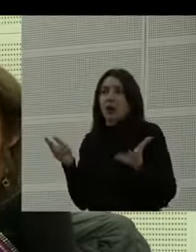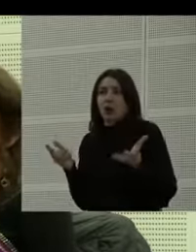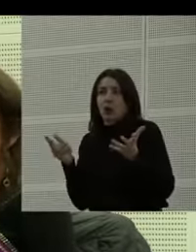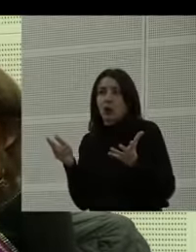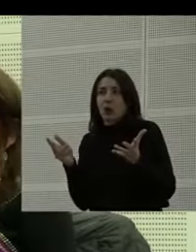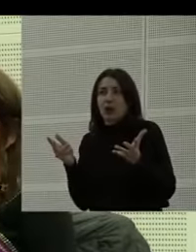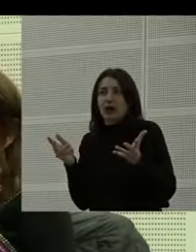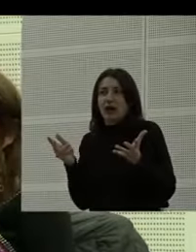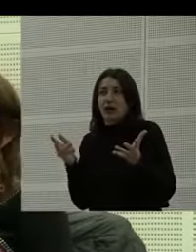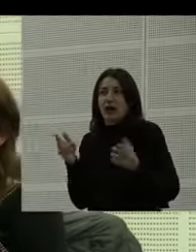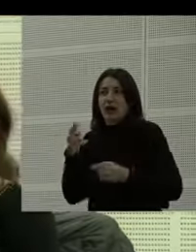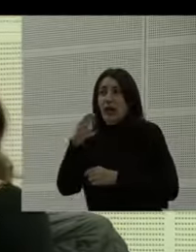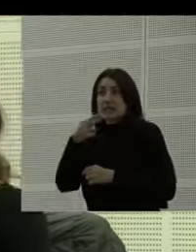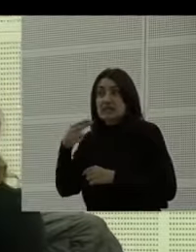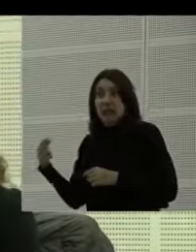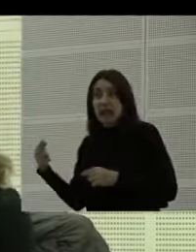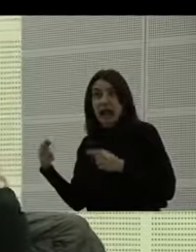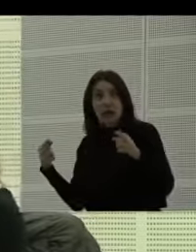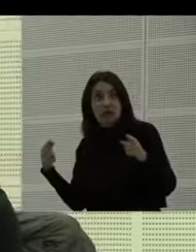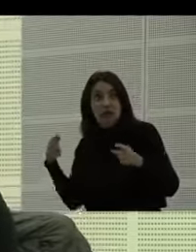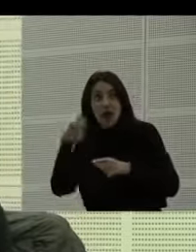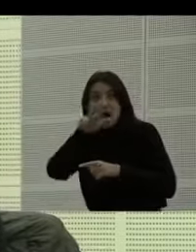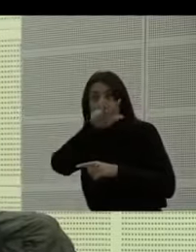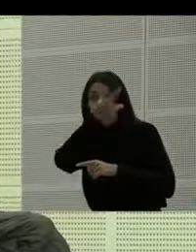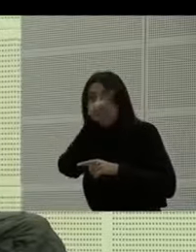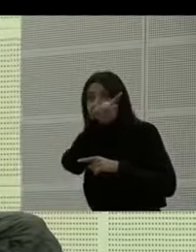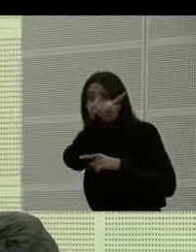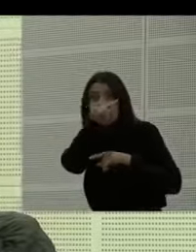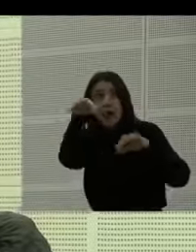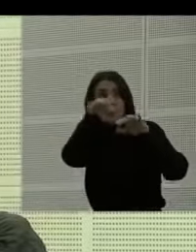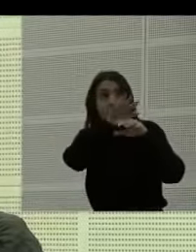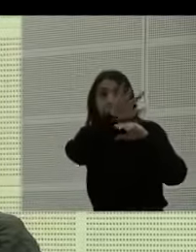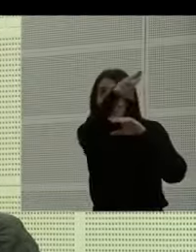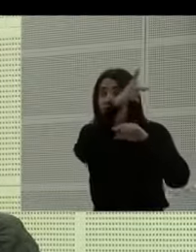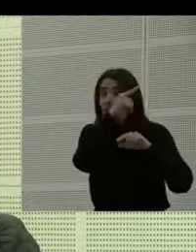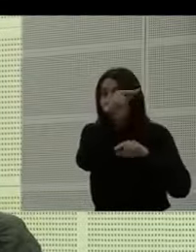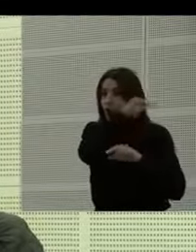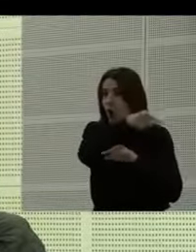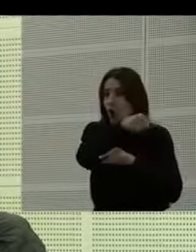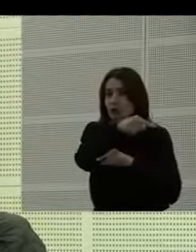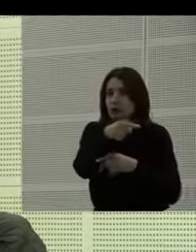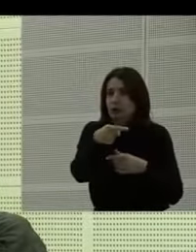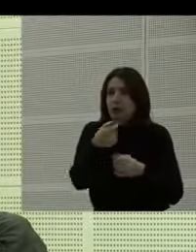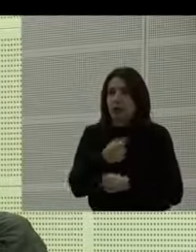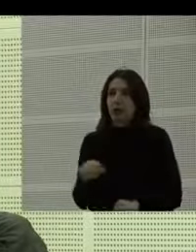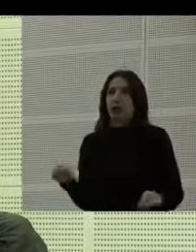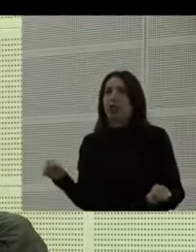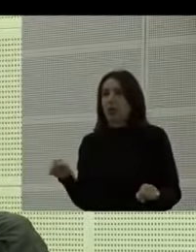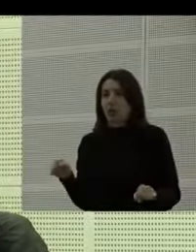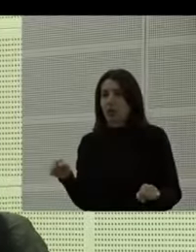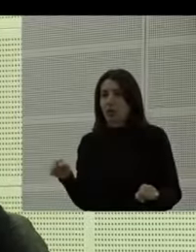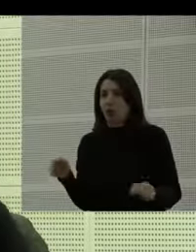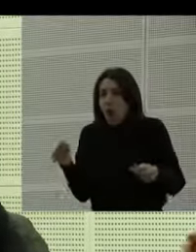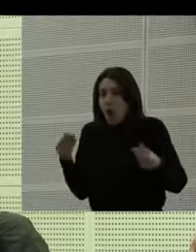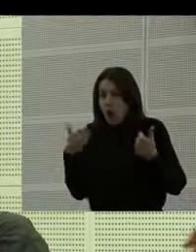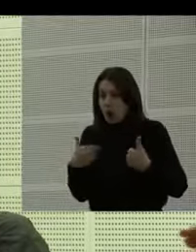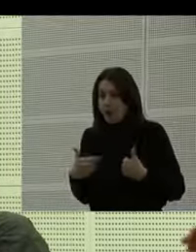questa sirenetta è l'inizio della fine, perché lei ha cambiato il suo